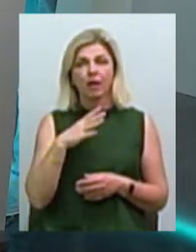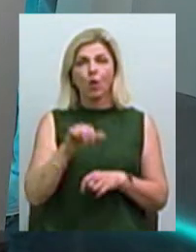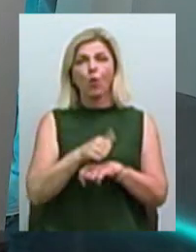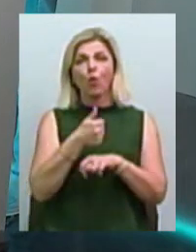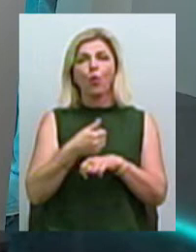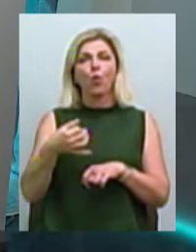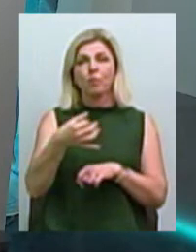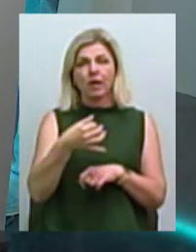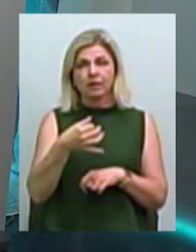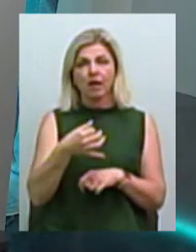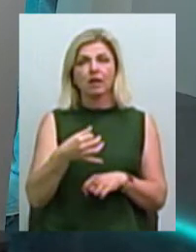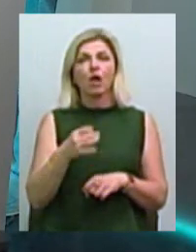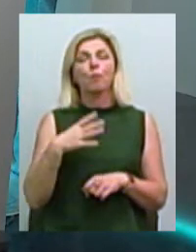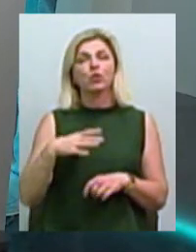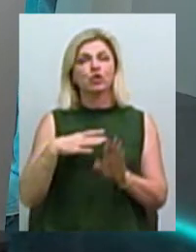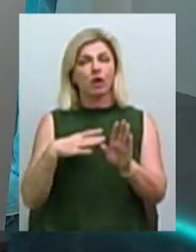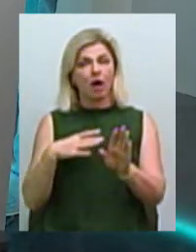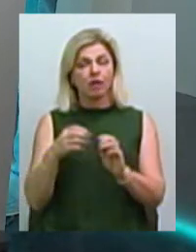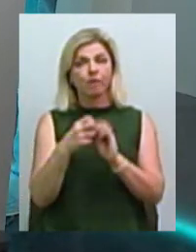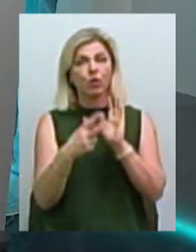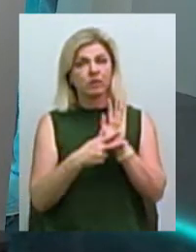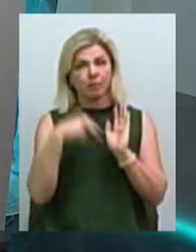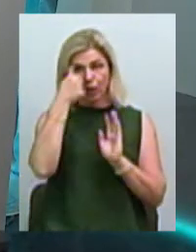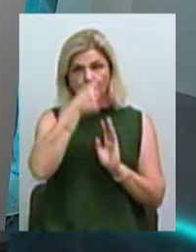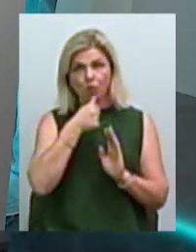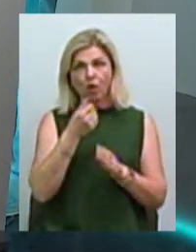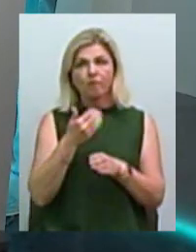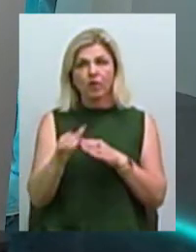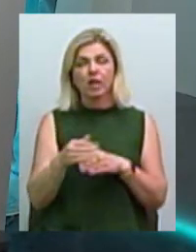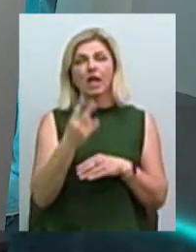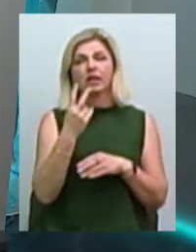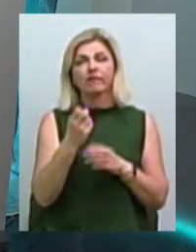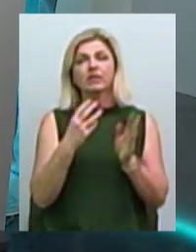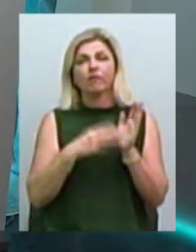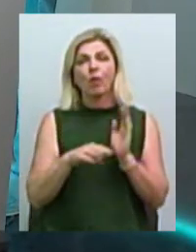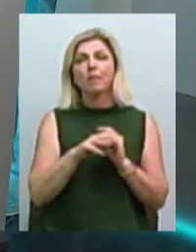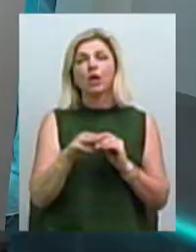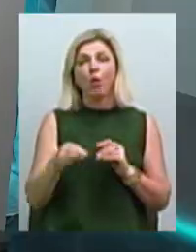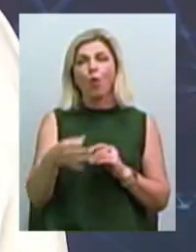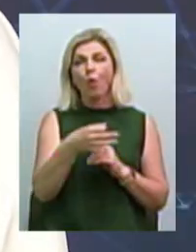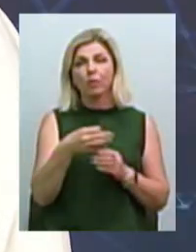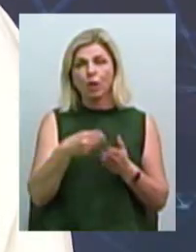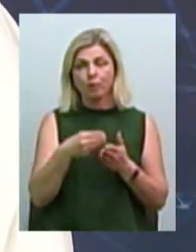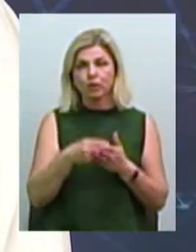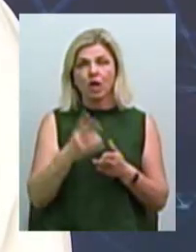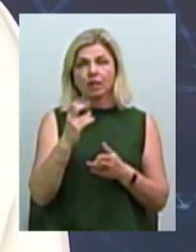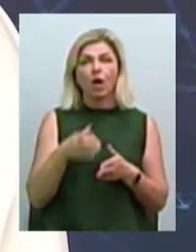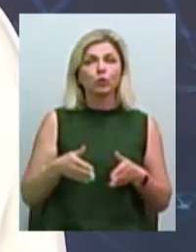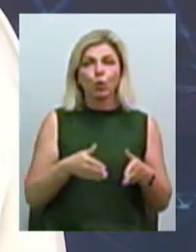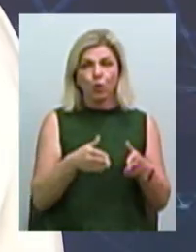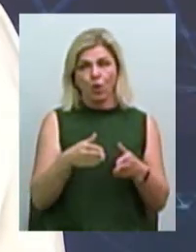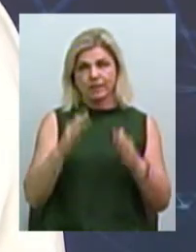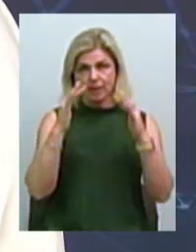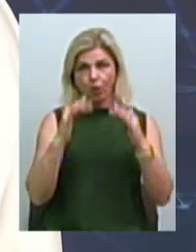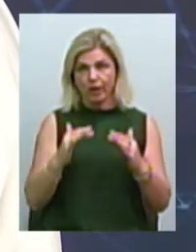голова обласної адміністрації, почекайте, у 2018 році було виділено близько 137 мільйонів з обласного бюджету на дорогу на Снігурівщину. У